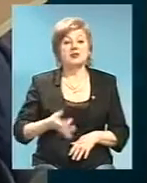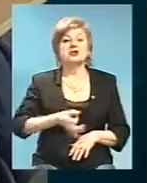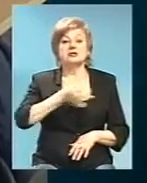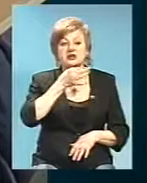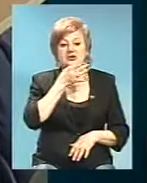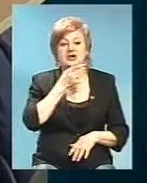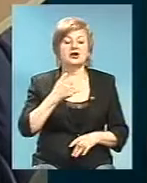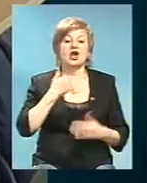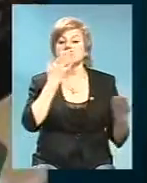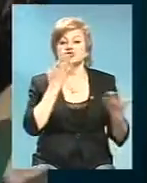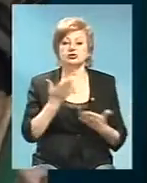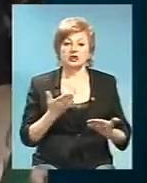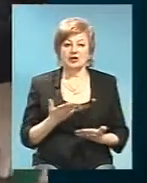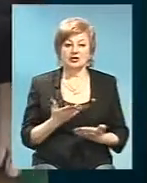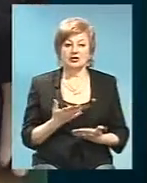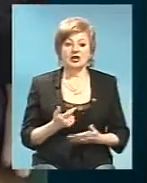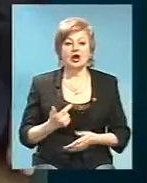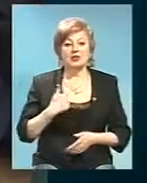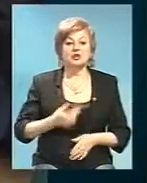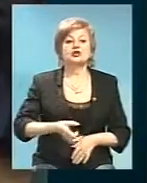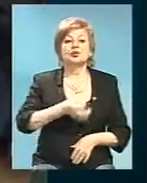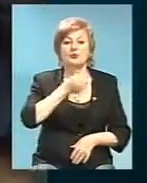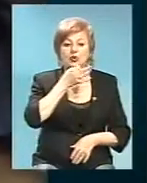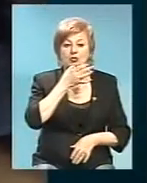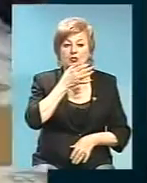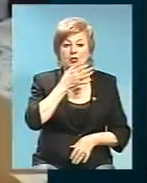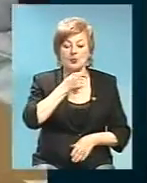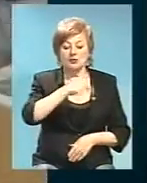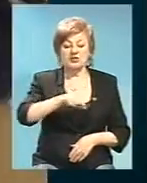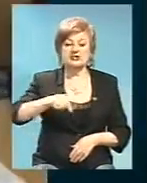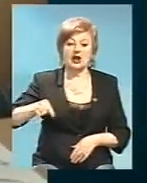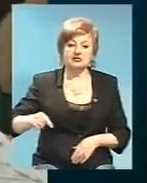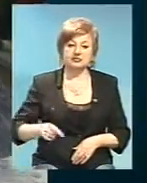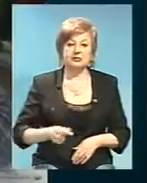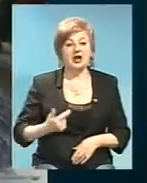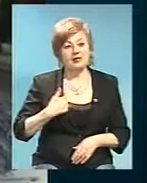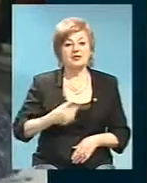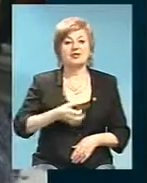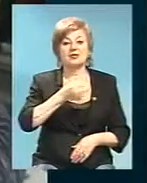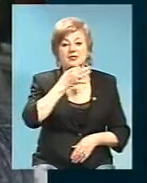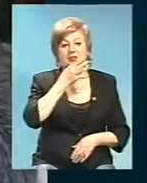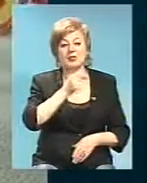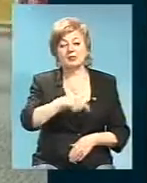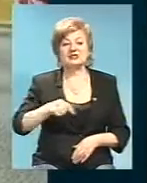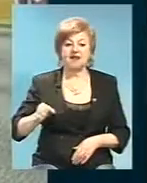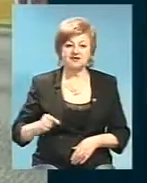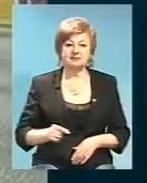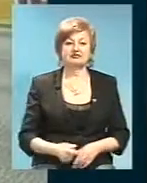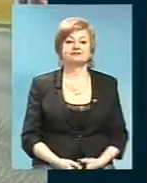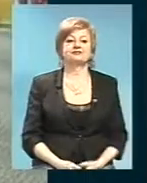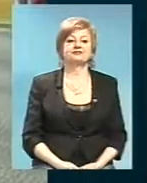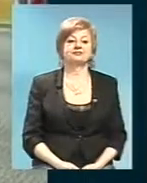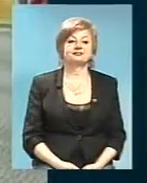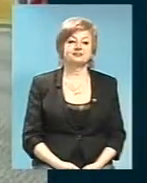я читаю. Мені подобається письмо. Мені подобається письмо.